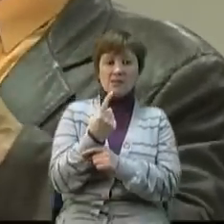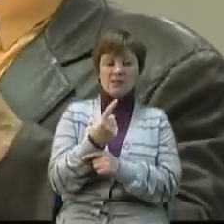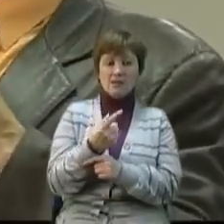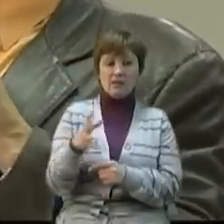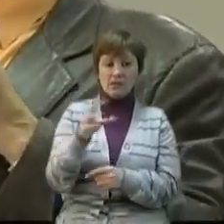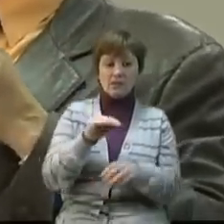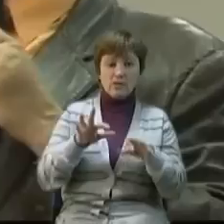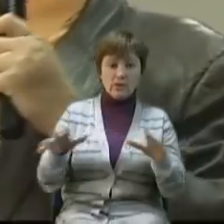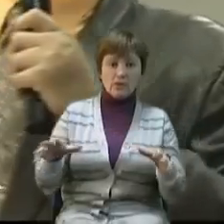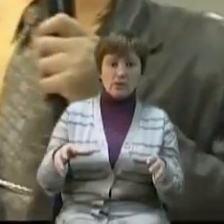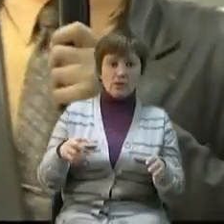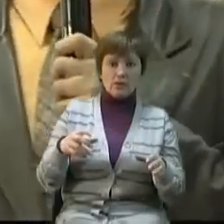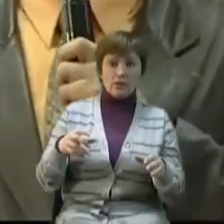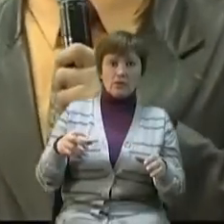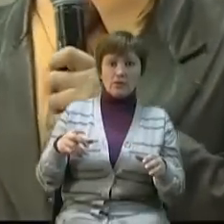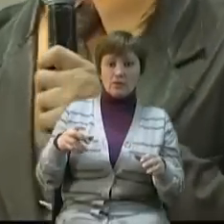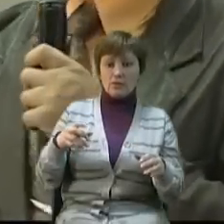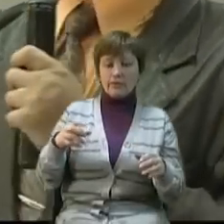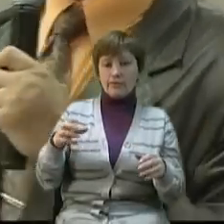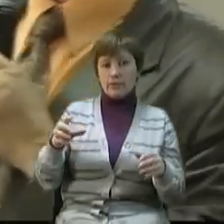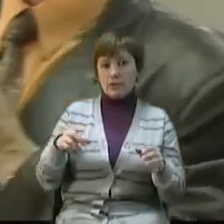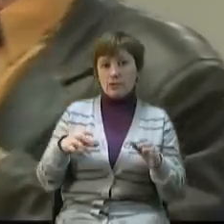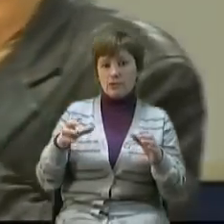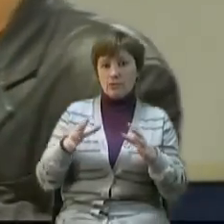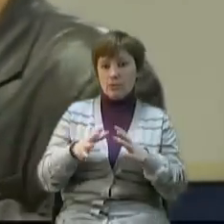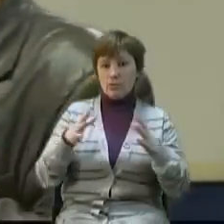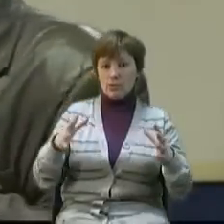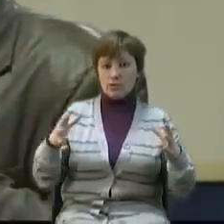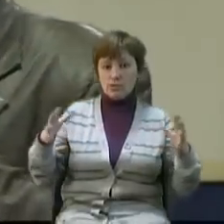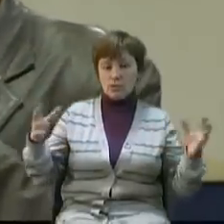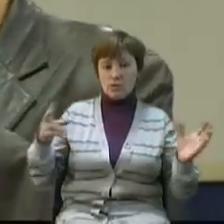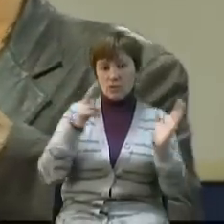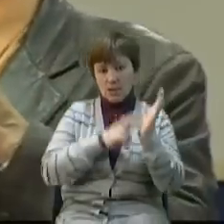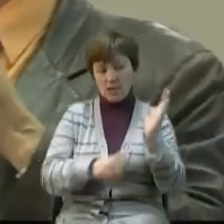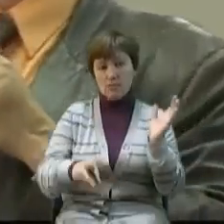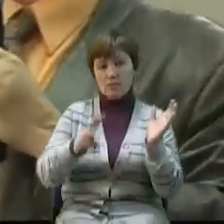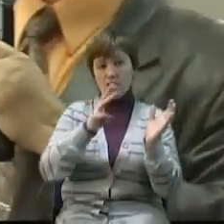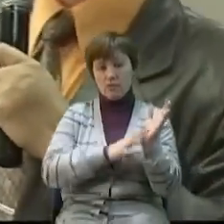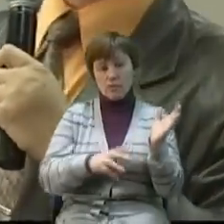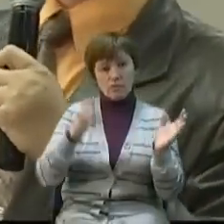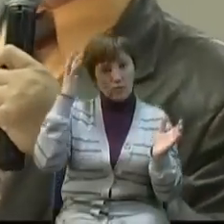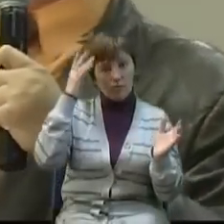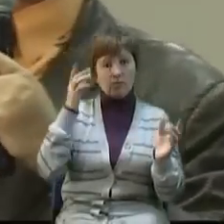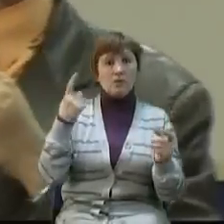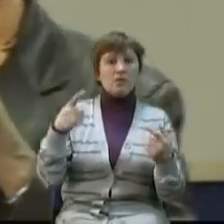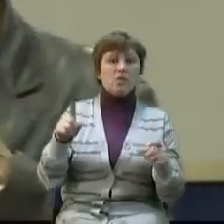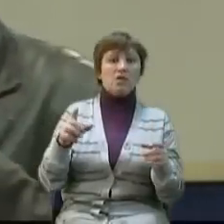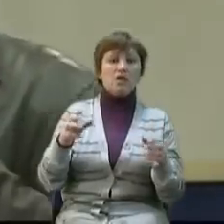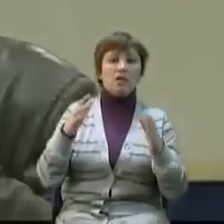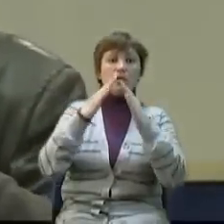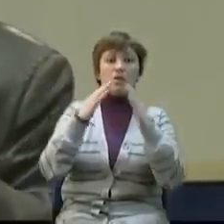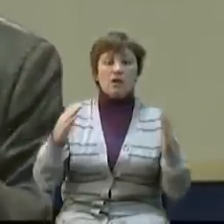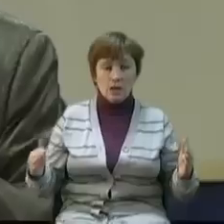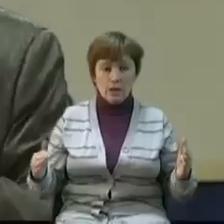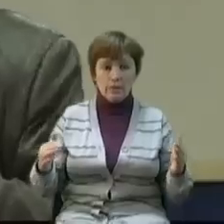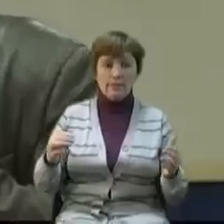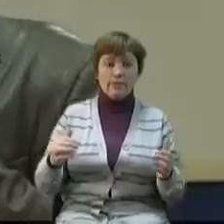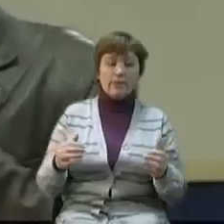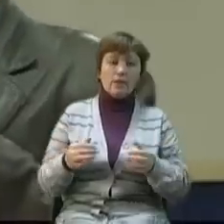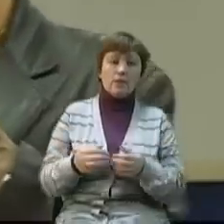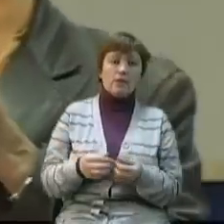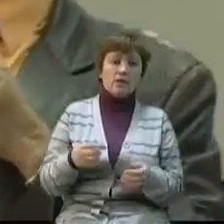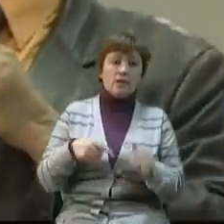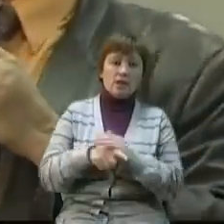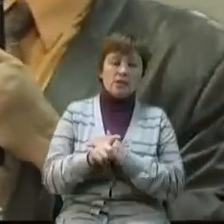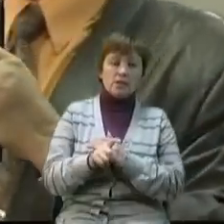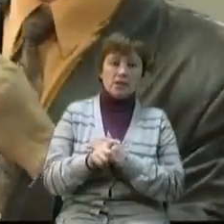вдруг церковь выросла, человек 70-80, уже подумают о здании, уже, может быть, приобрели какое-то здание,